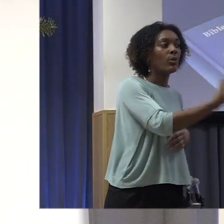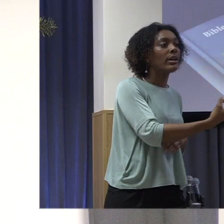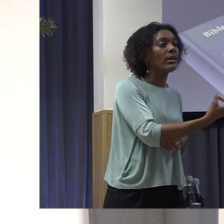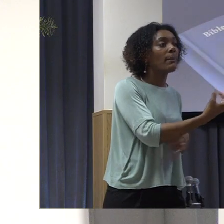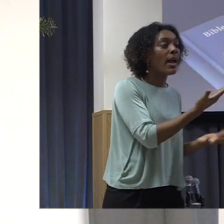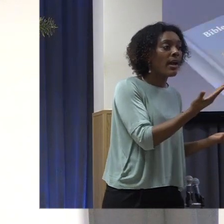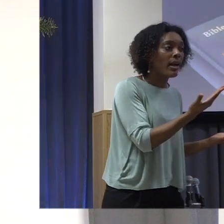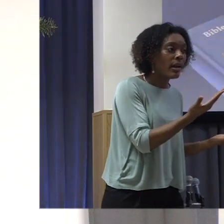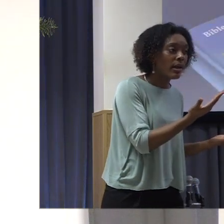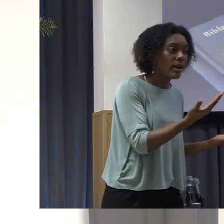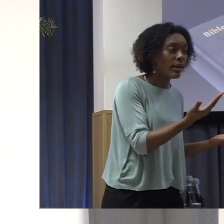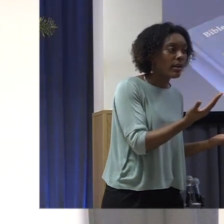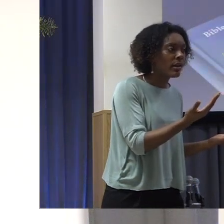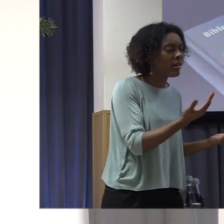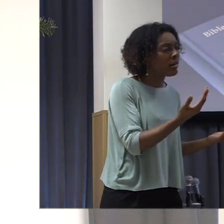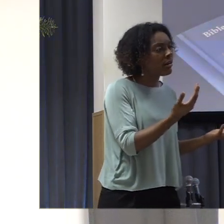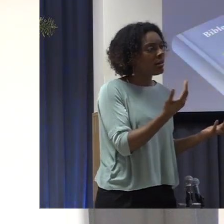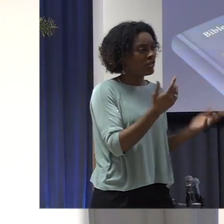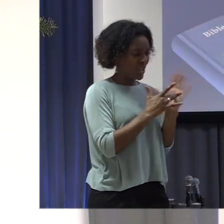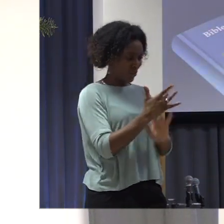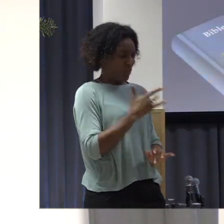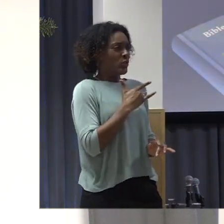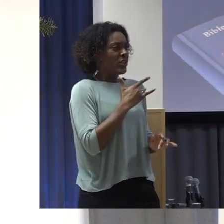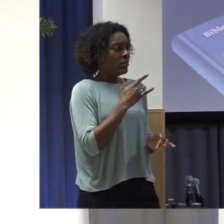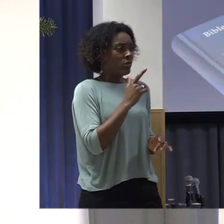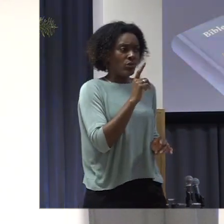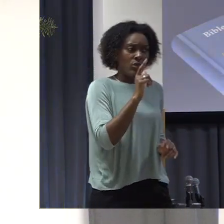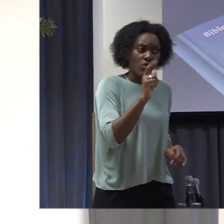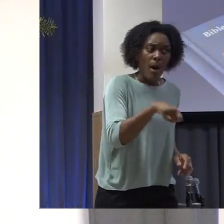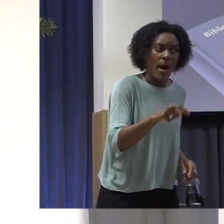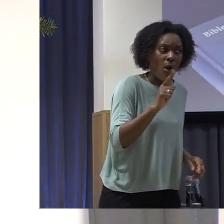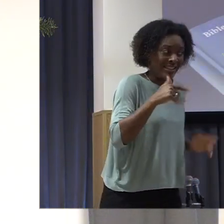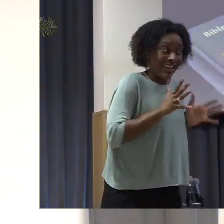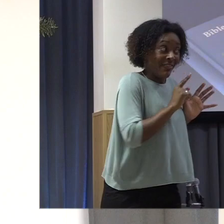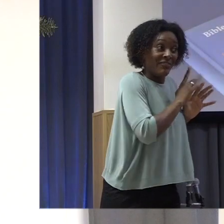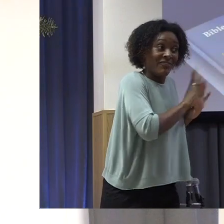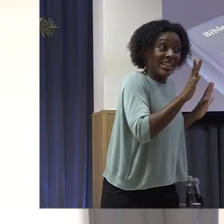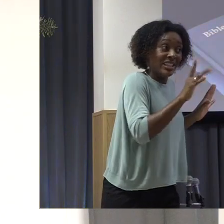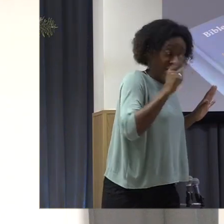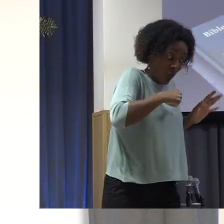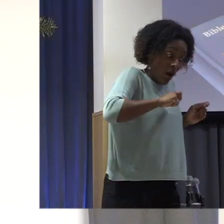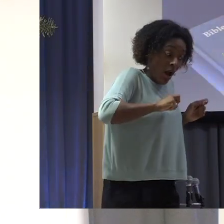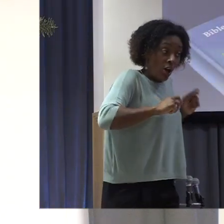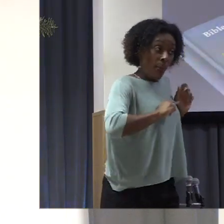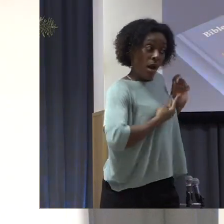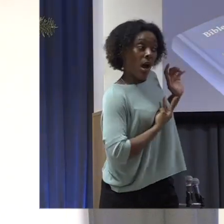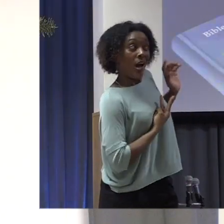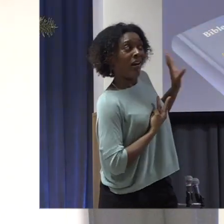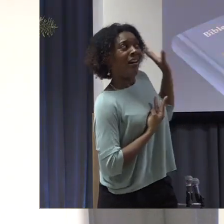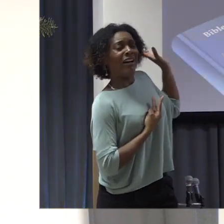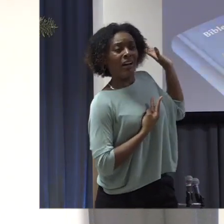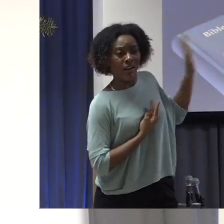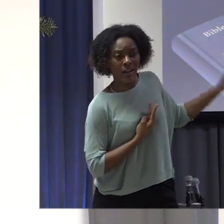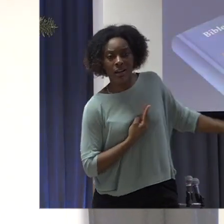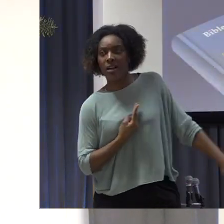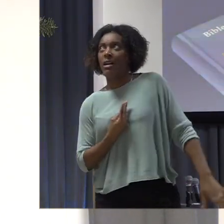Mais si nous voulons voir la gloire de Dieu se manifester dans nos vies, il doit y avoir un changement net,